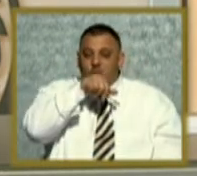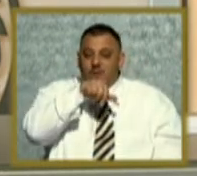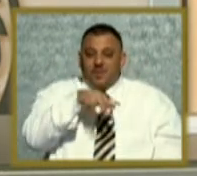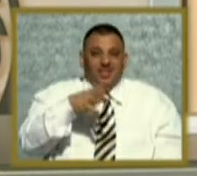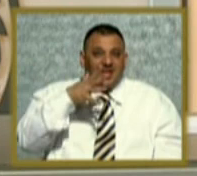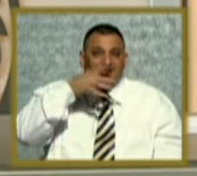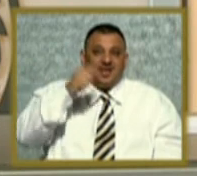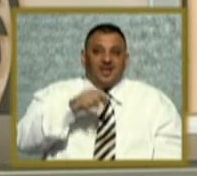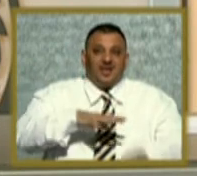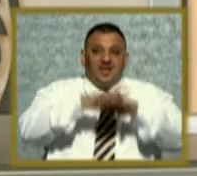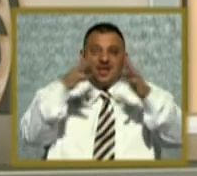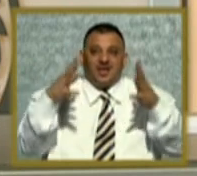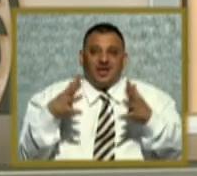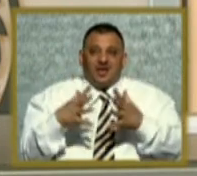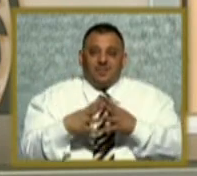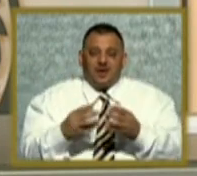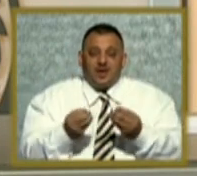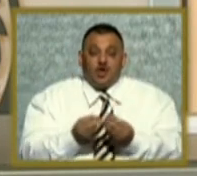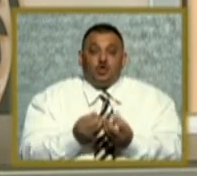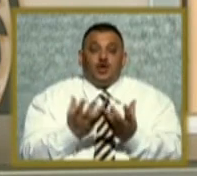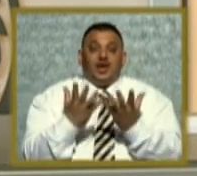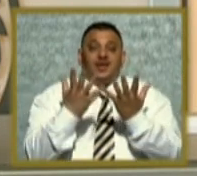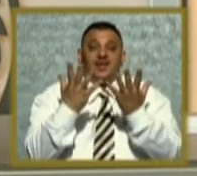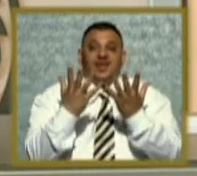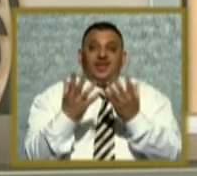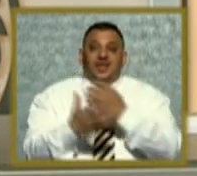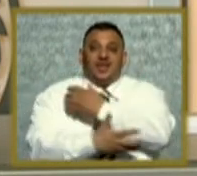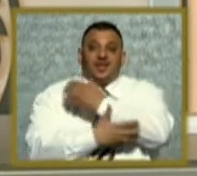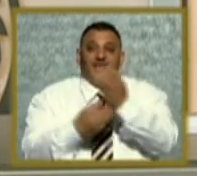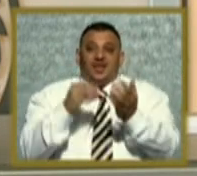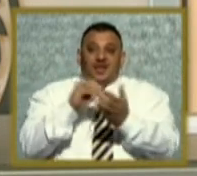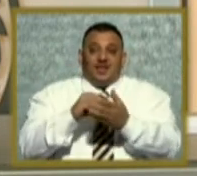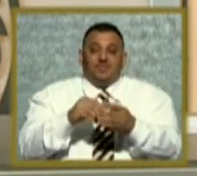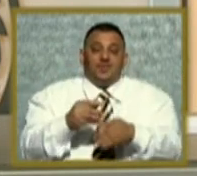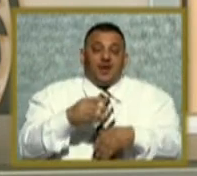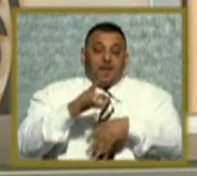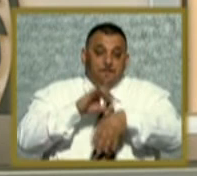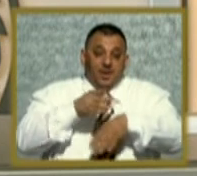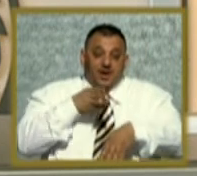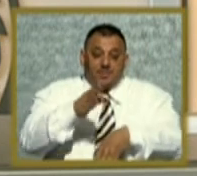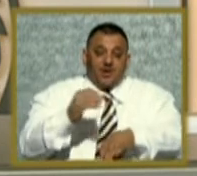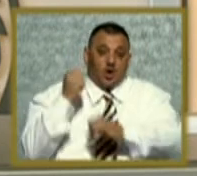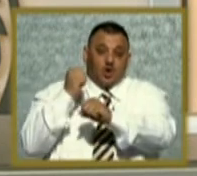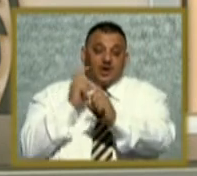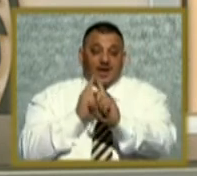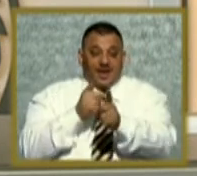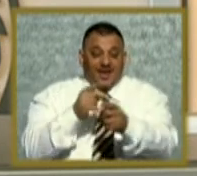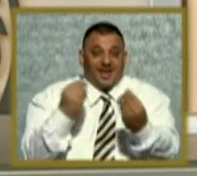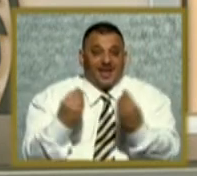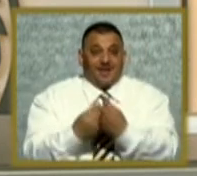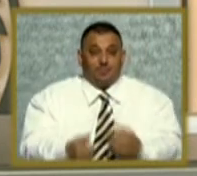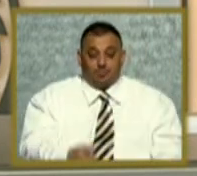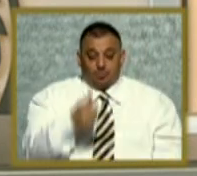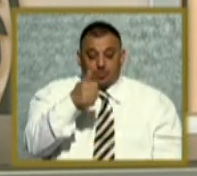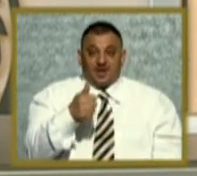والسلام: ما اجتمعنا في امرئ إلا أدخله الله الجنة، الصدقة وزيارة المريض واتباع الجنائز، وكذلك